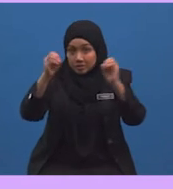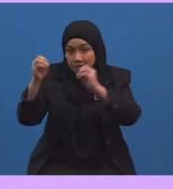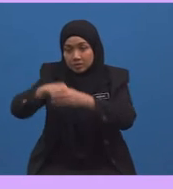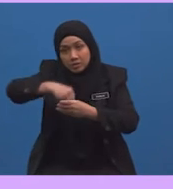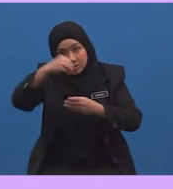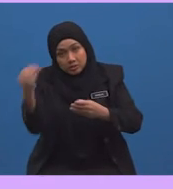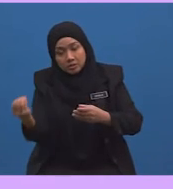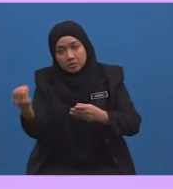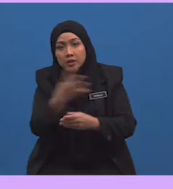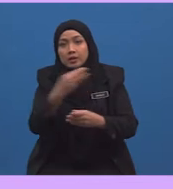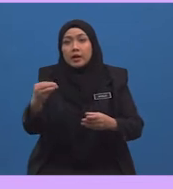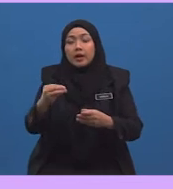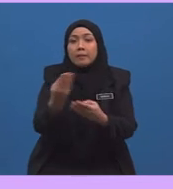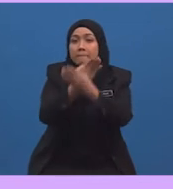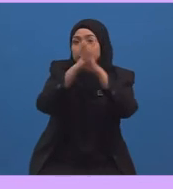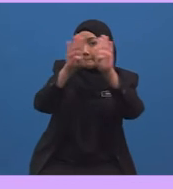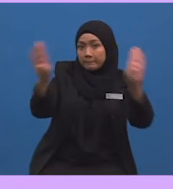karbon dioksida.